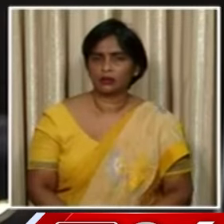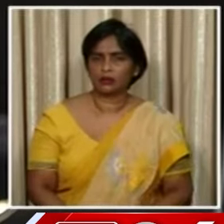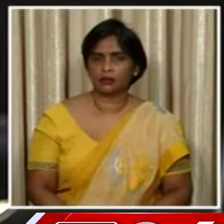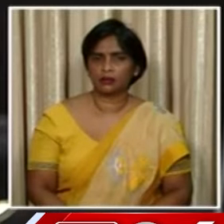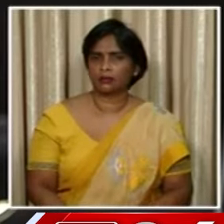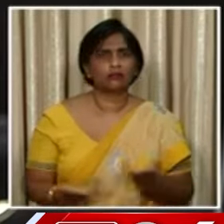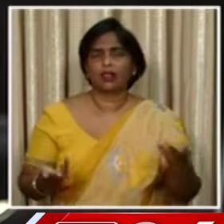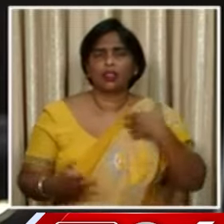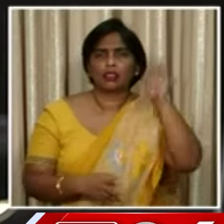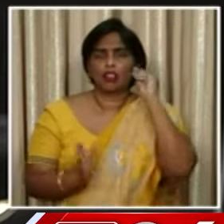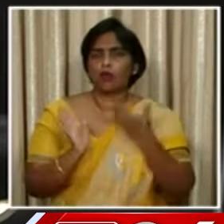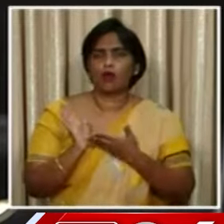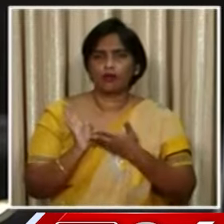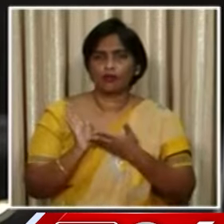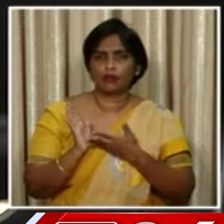මොකද්ද මේකේ තේරුම?